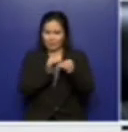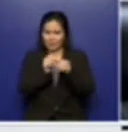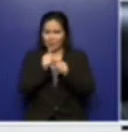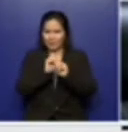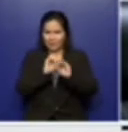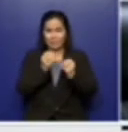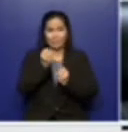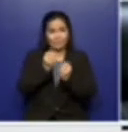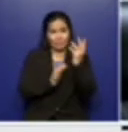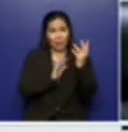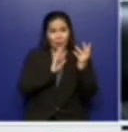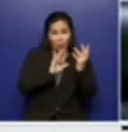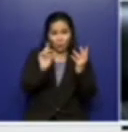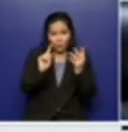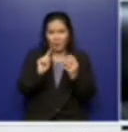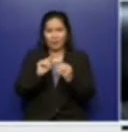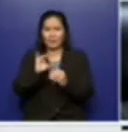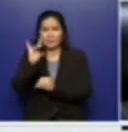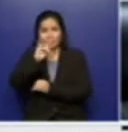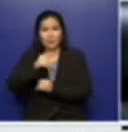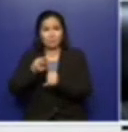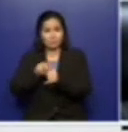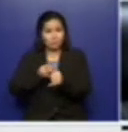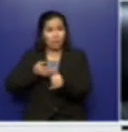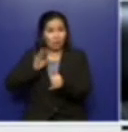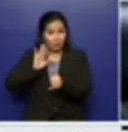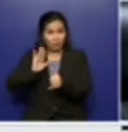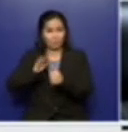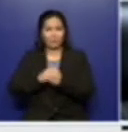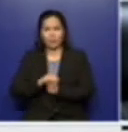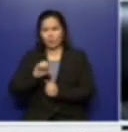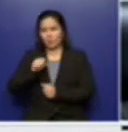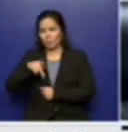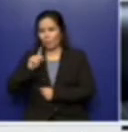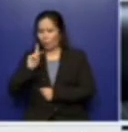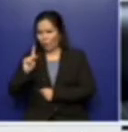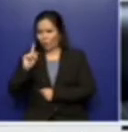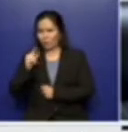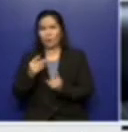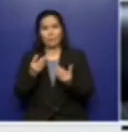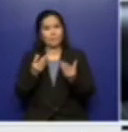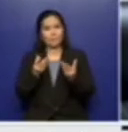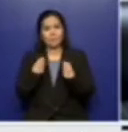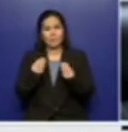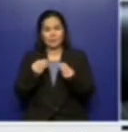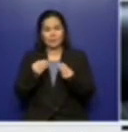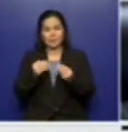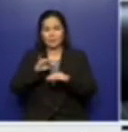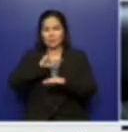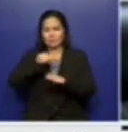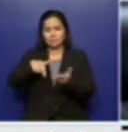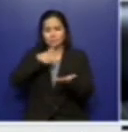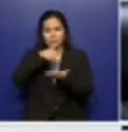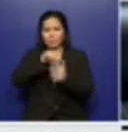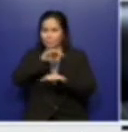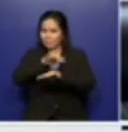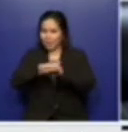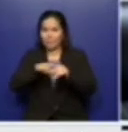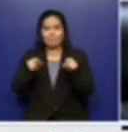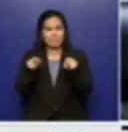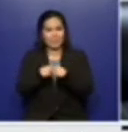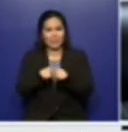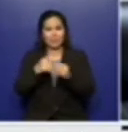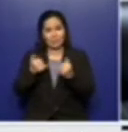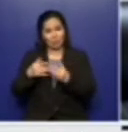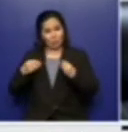สาธารณะเขตห้ามล่าหรือเขตสปก.ให้ใช้แผนที่เดียวกันวันนี้ต่างหน่วยงานต่างถือแ